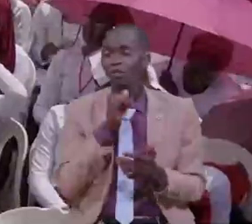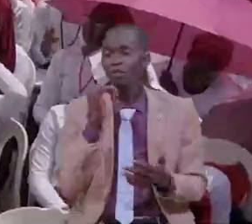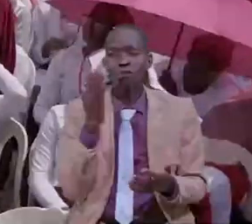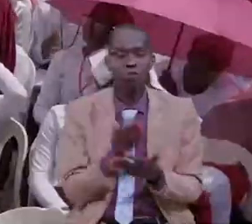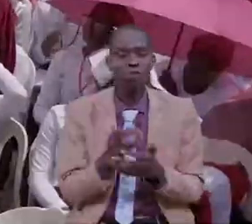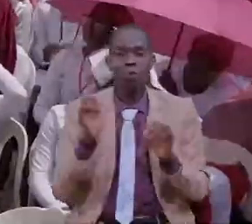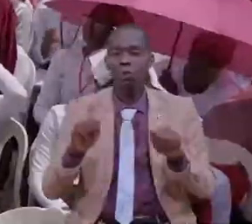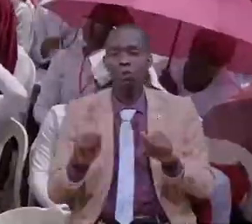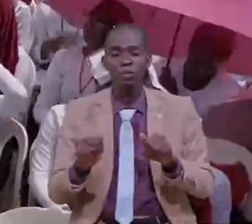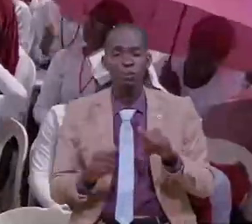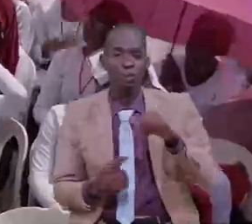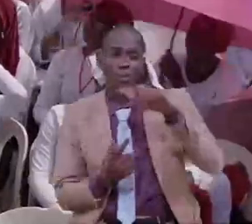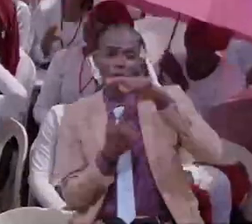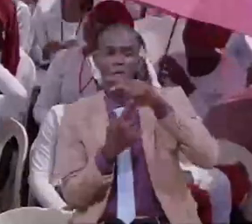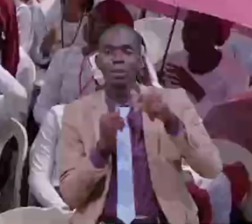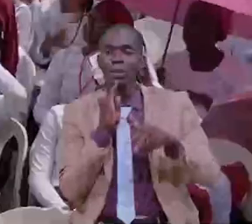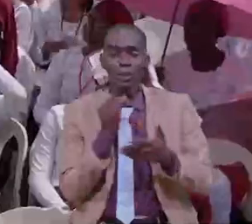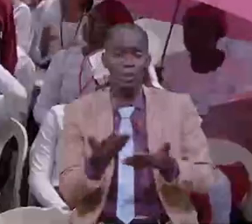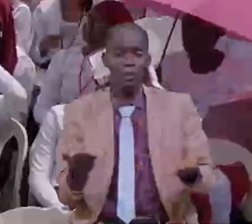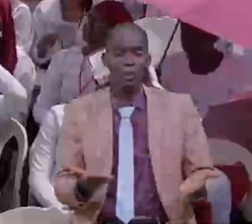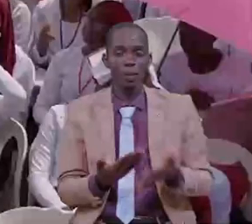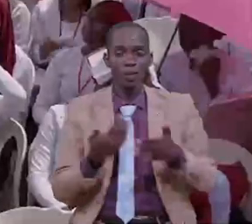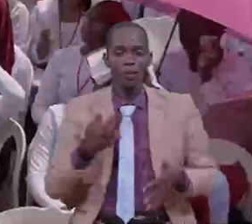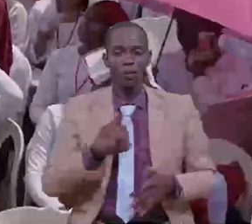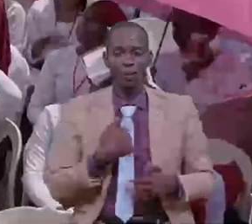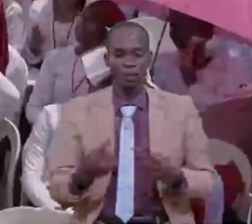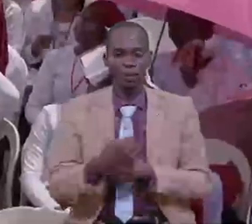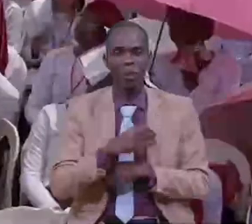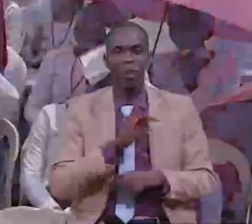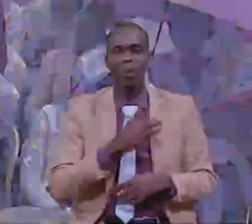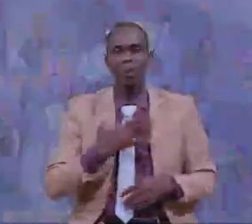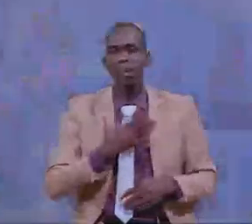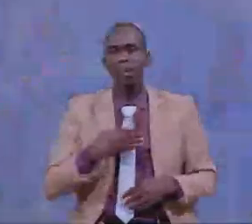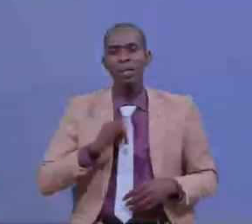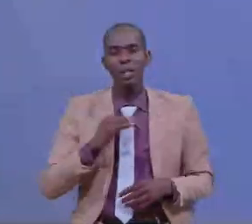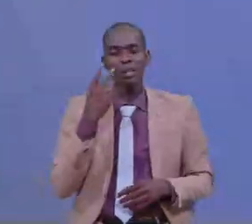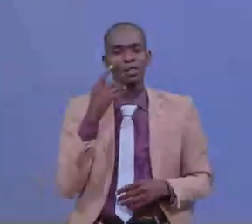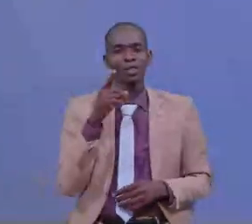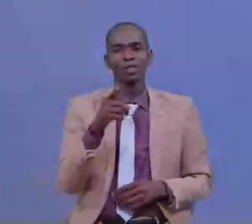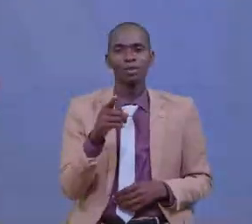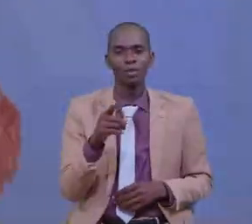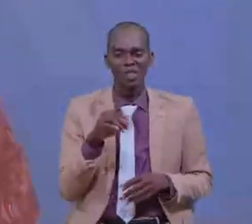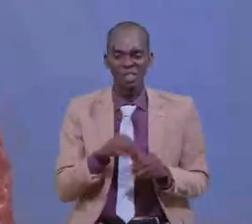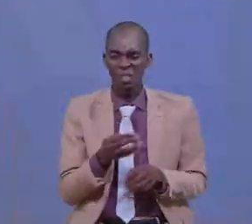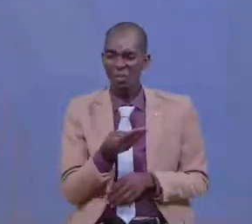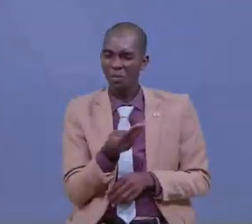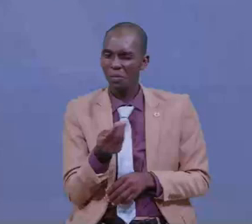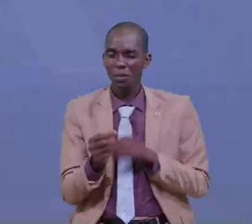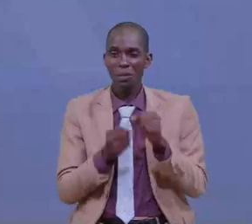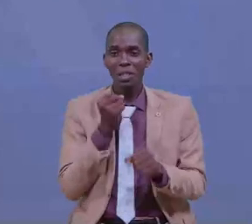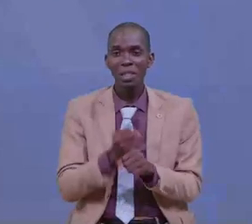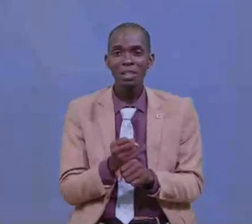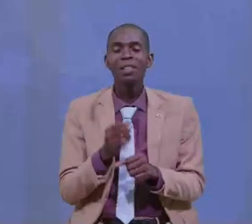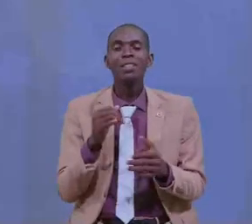Ce champion inarrêtable est devant moi aujourd'hui. Et je te vois. Et dans